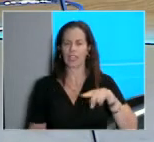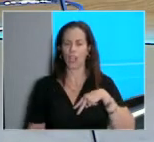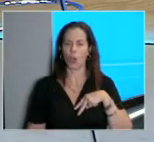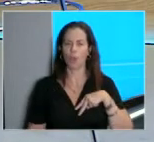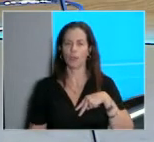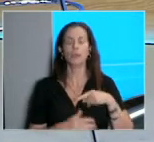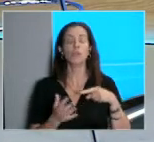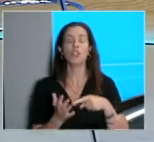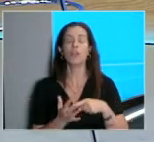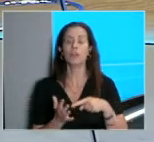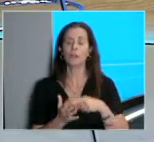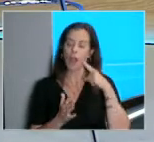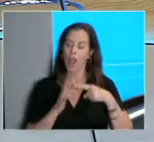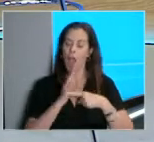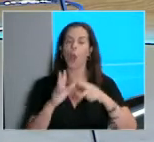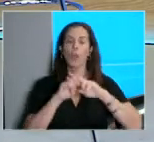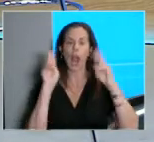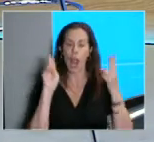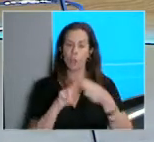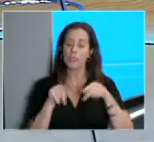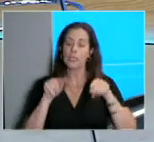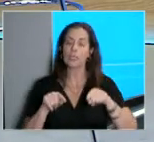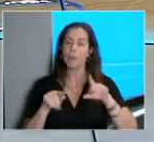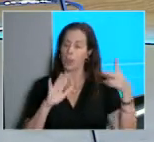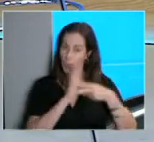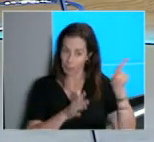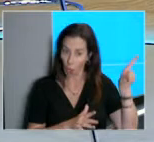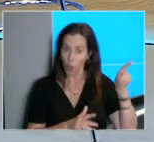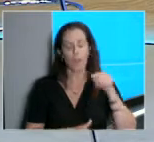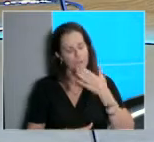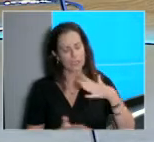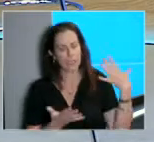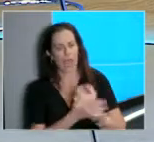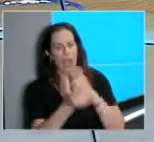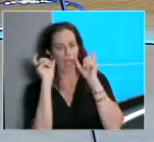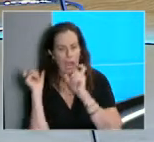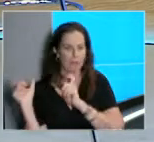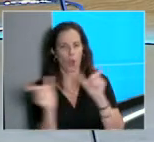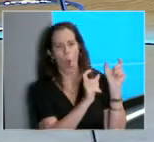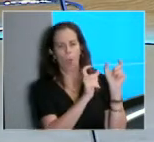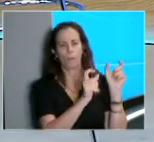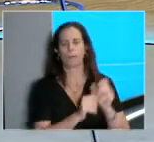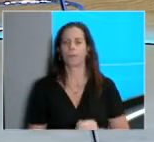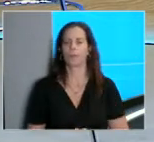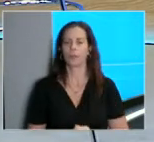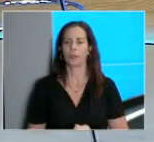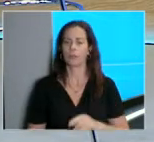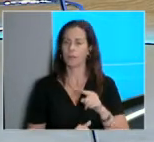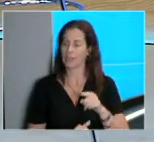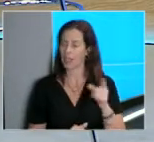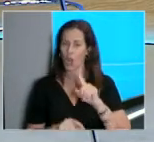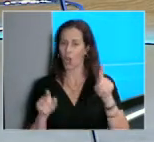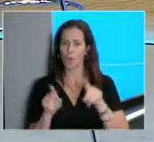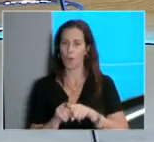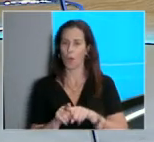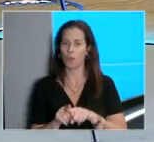הזאת כדי להראות לעולם, זה מה שהם תכנו, ואת זה אנחנו לוקחים על עצמנו כאחריות, וזה בניגוד